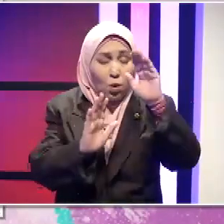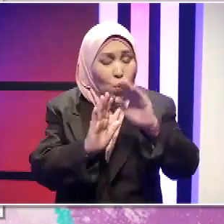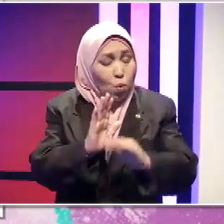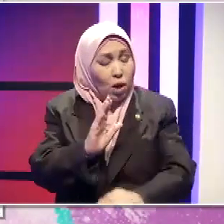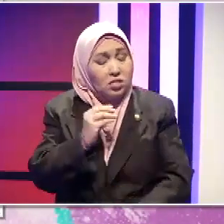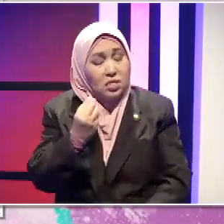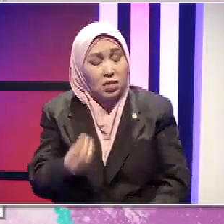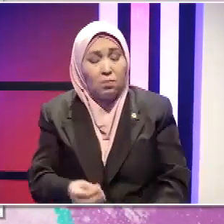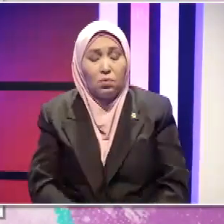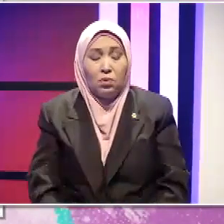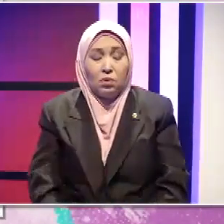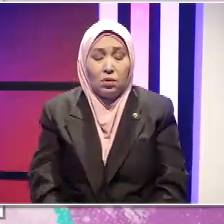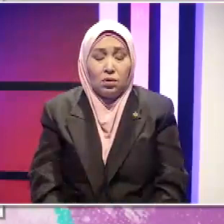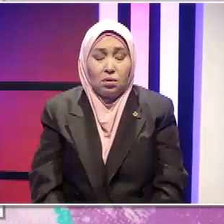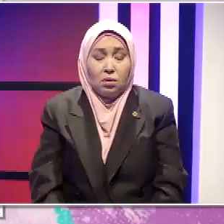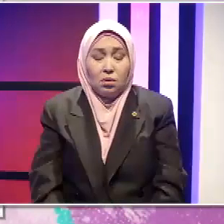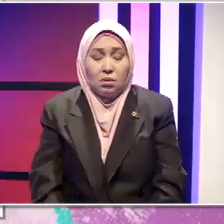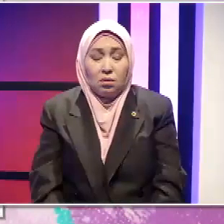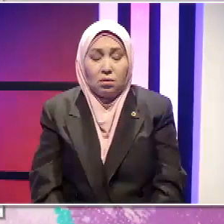Yi Ai